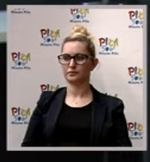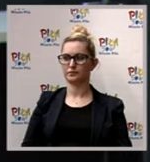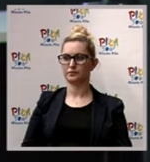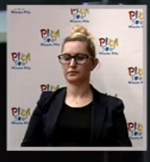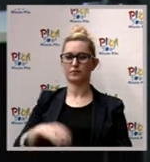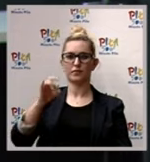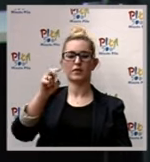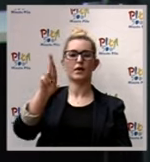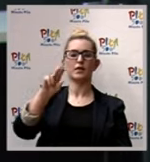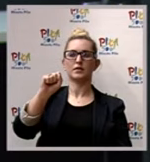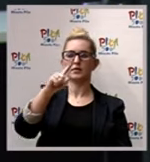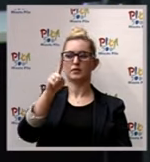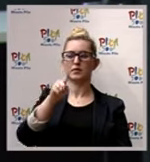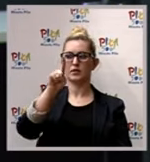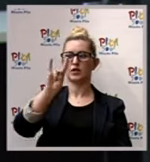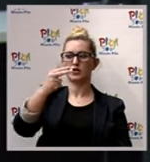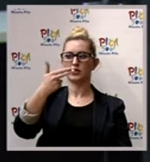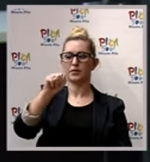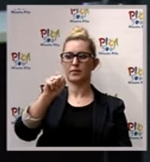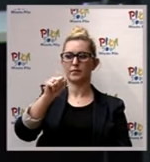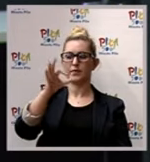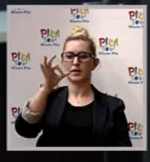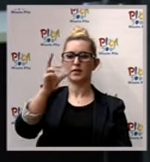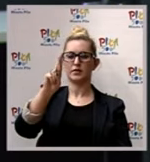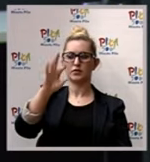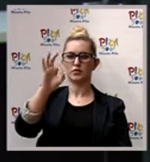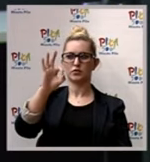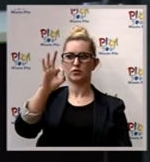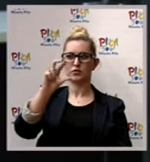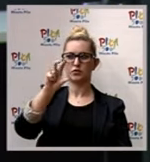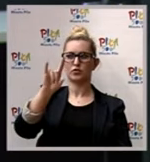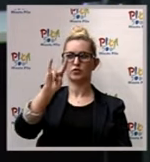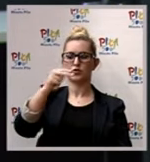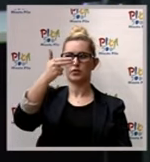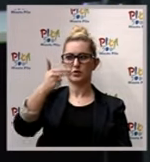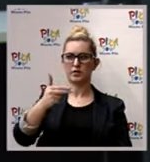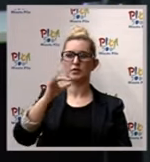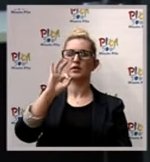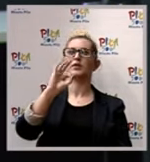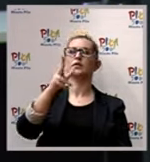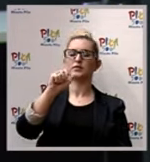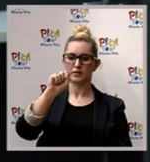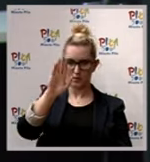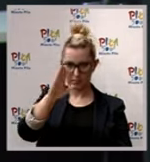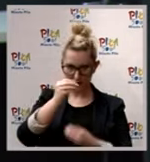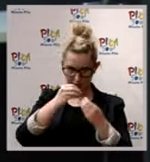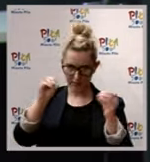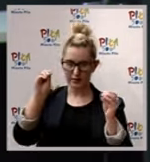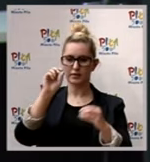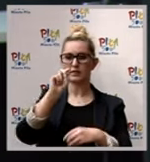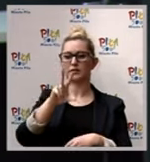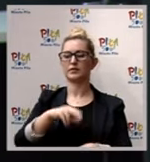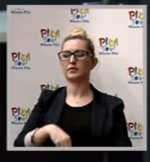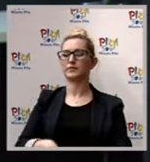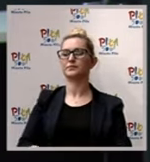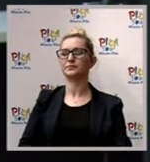Grażyna Sroczyńska. Komisja skrutacyjna stwierdza, że kandydatka Grażyna Sroczyńska uzyskała więcej głosów za wyborem niż